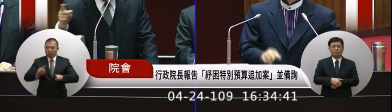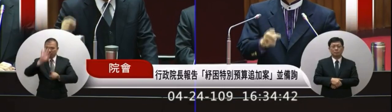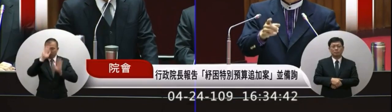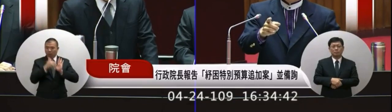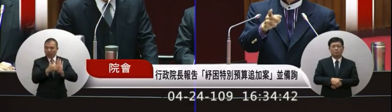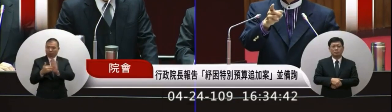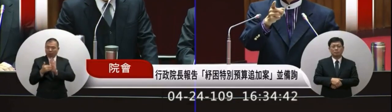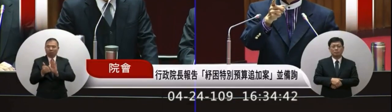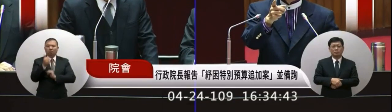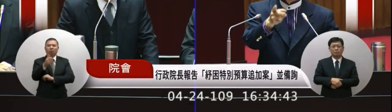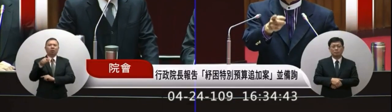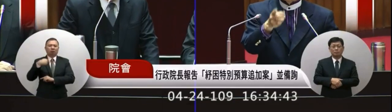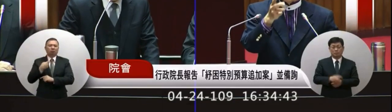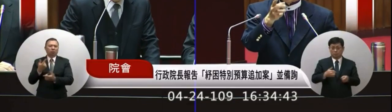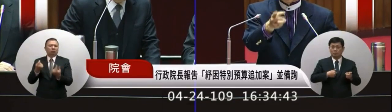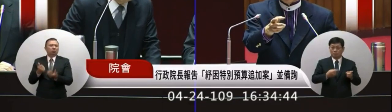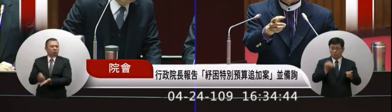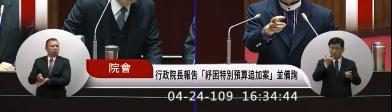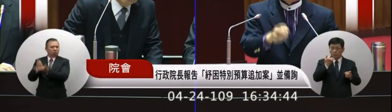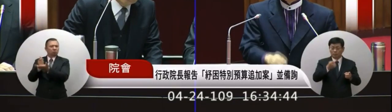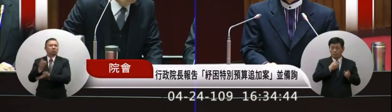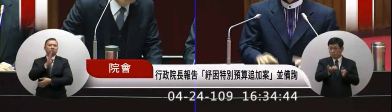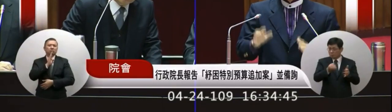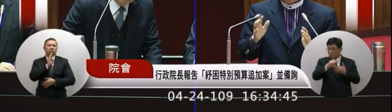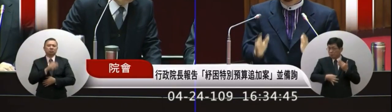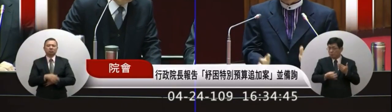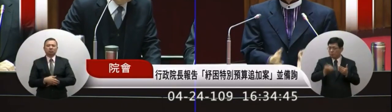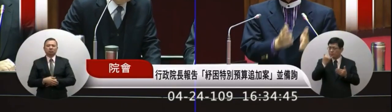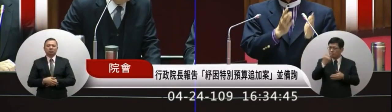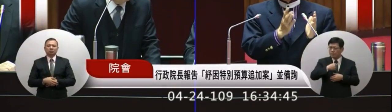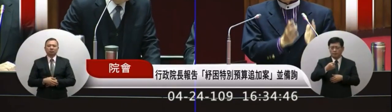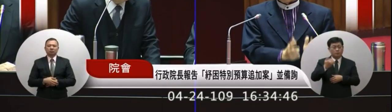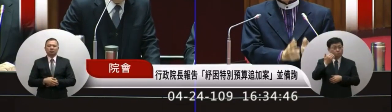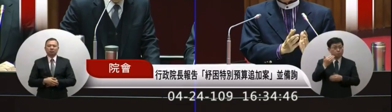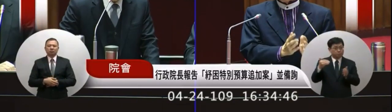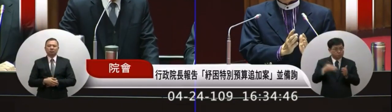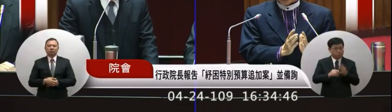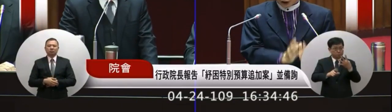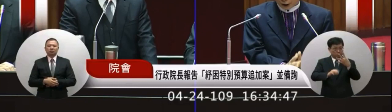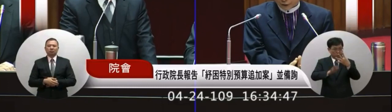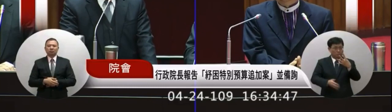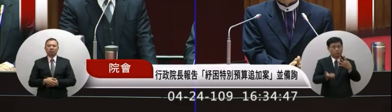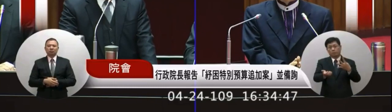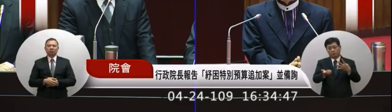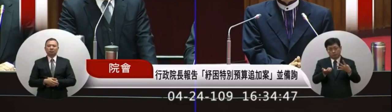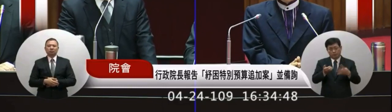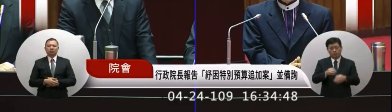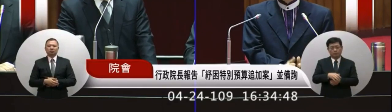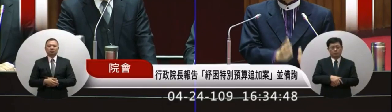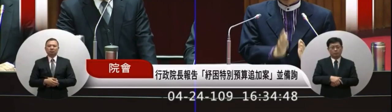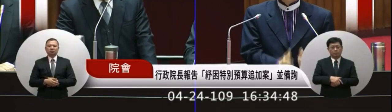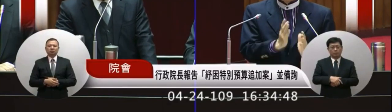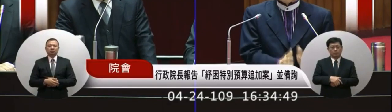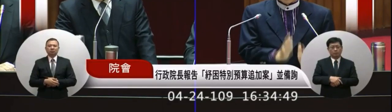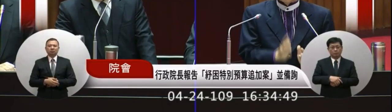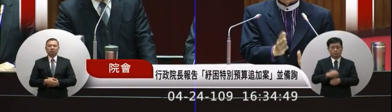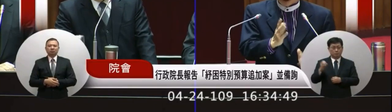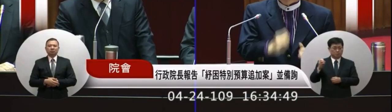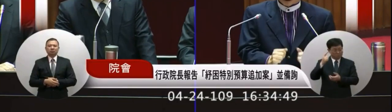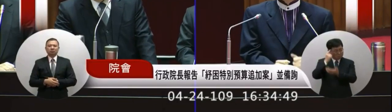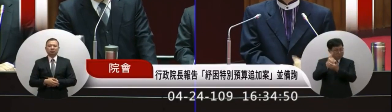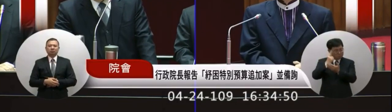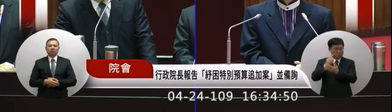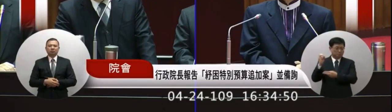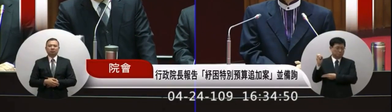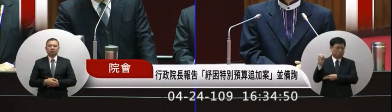是尊重专家。 你用一个假设前提，不讲，假如到四月底之前都每天